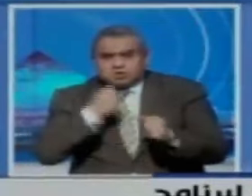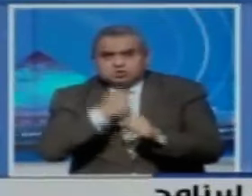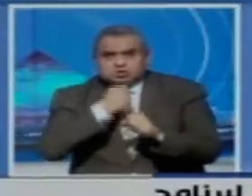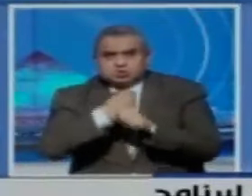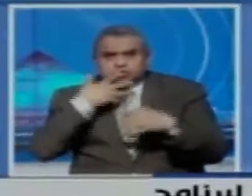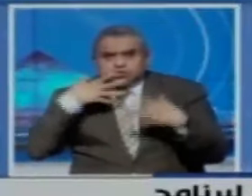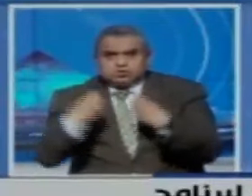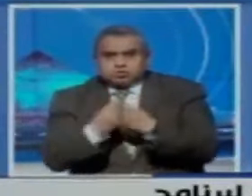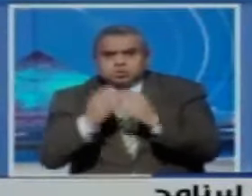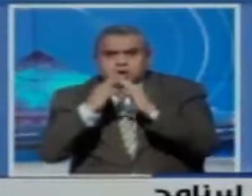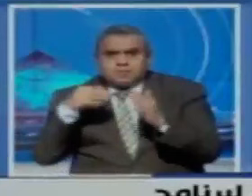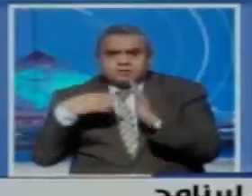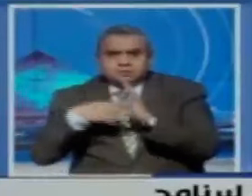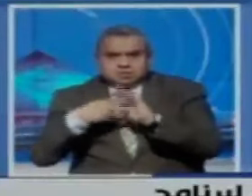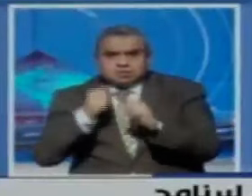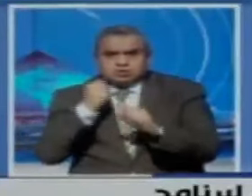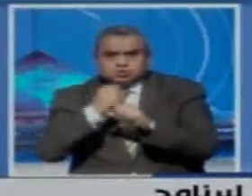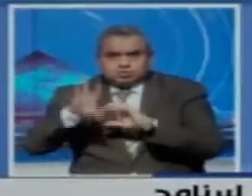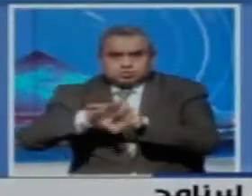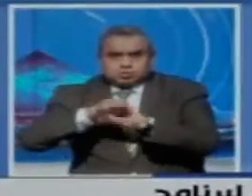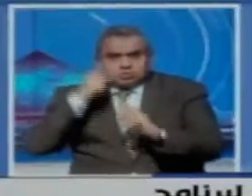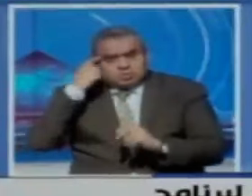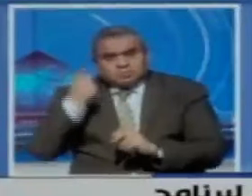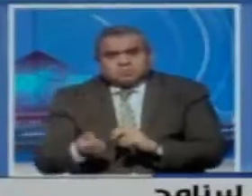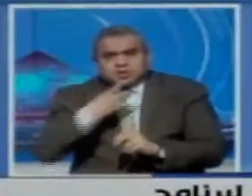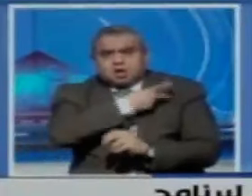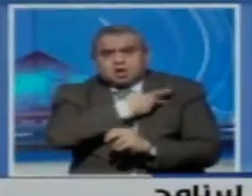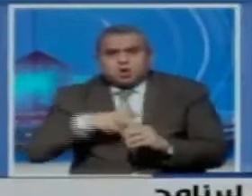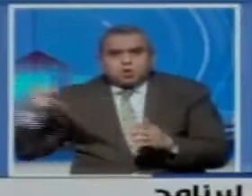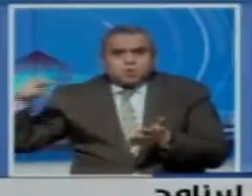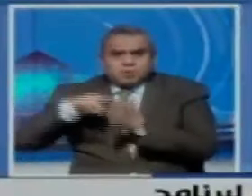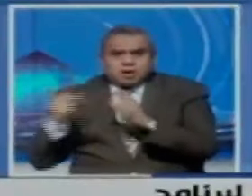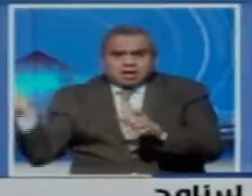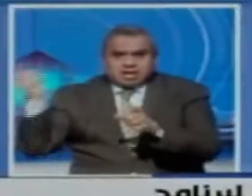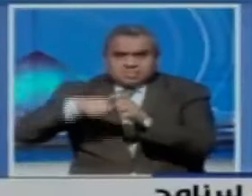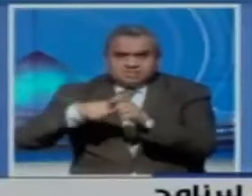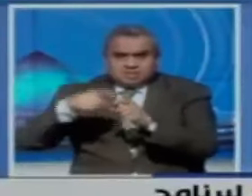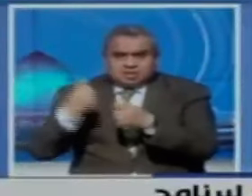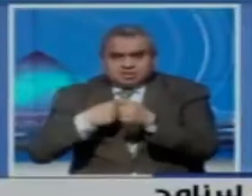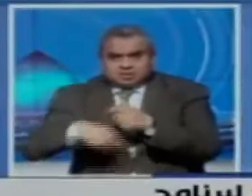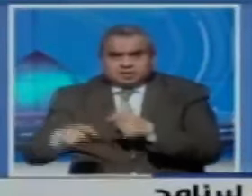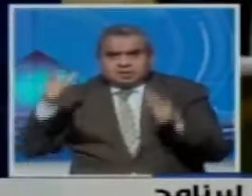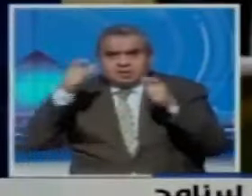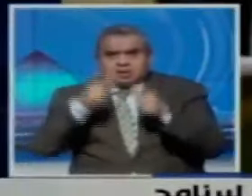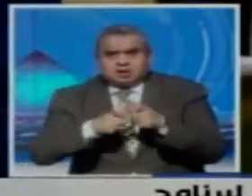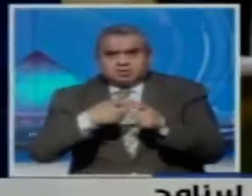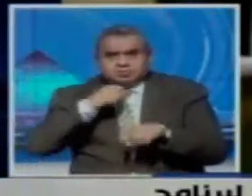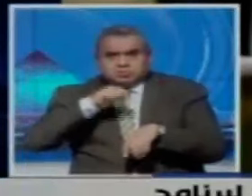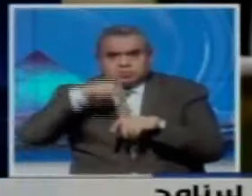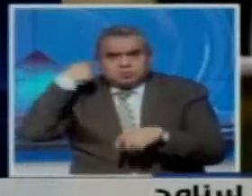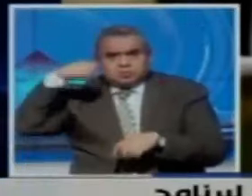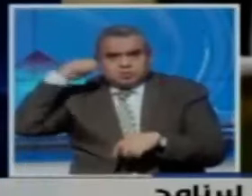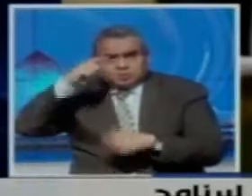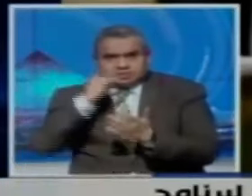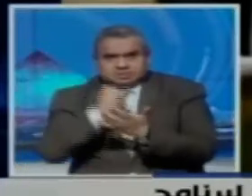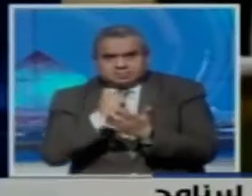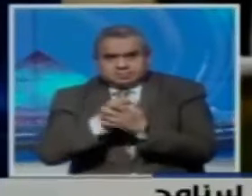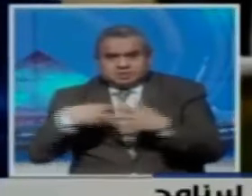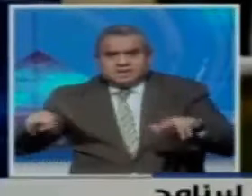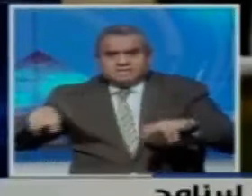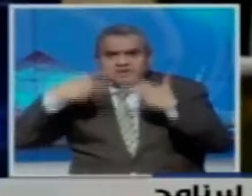مشاركة المصريين بالخارج في برنامج الطروحات الحكومية. جاء ذلك خلال الاجتماع الذي عقدته الوزيرة عبر